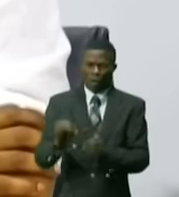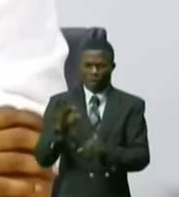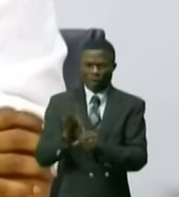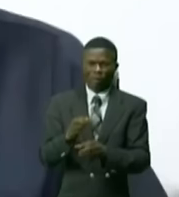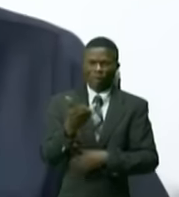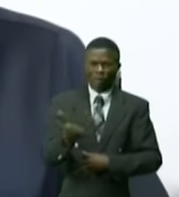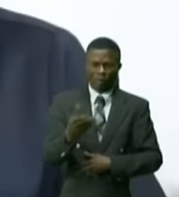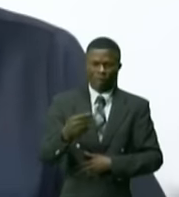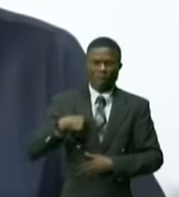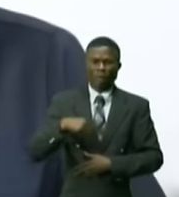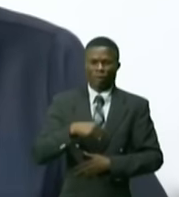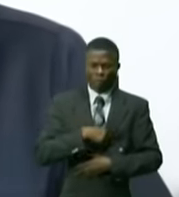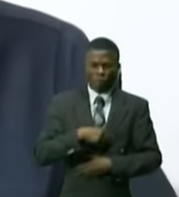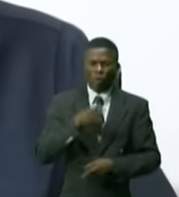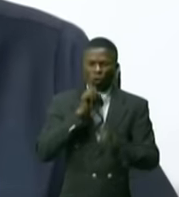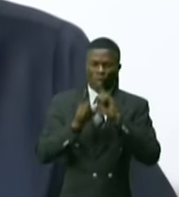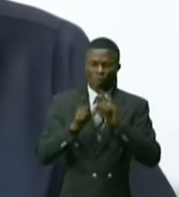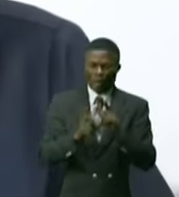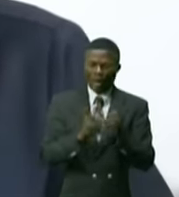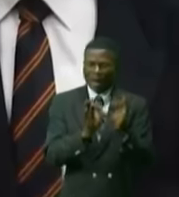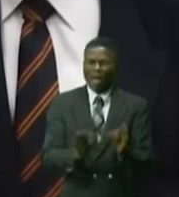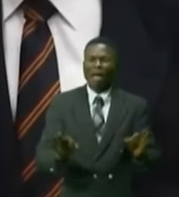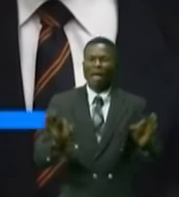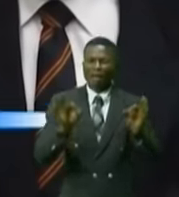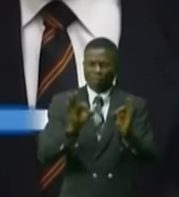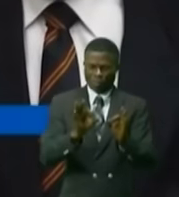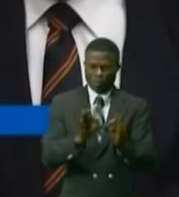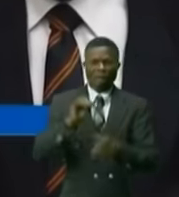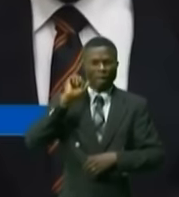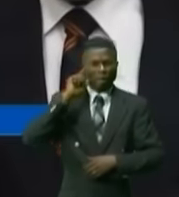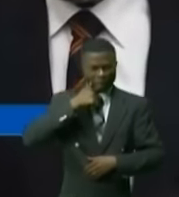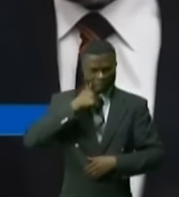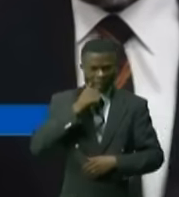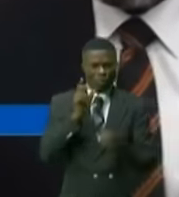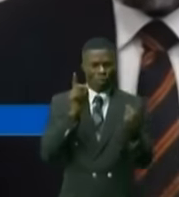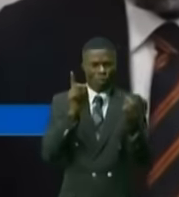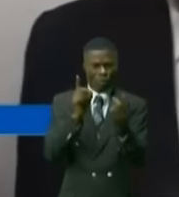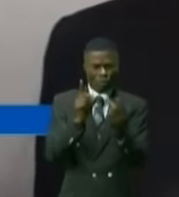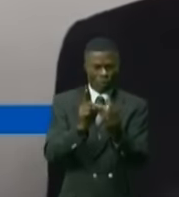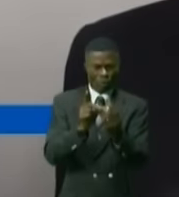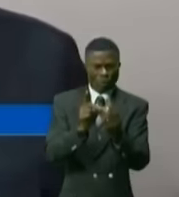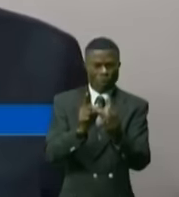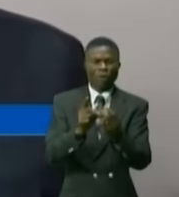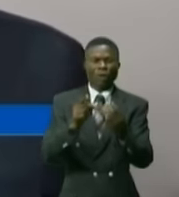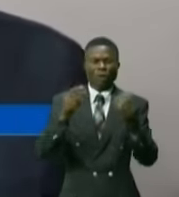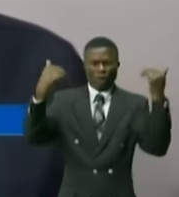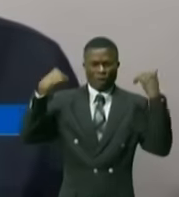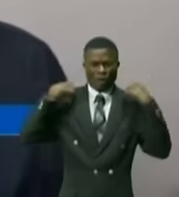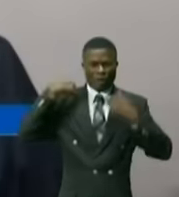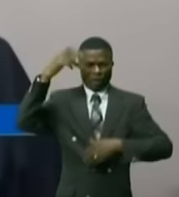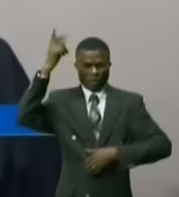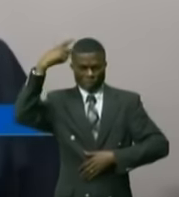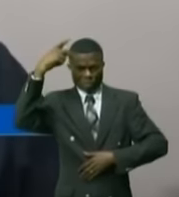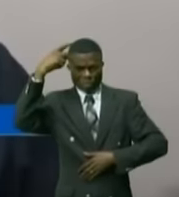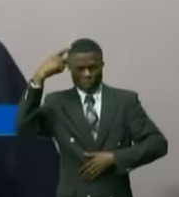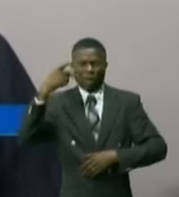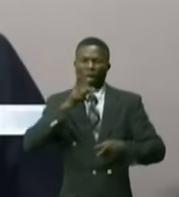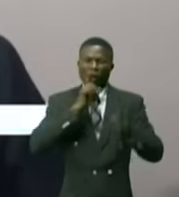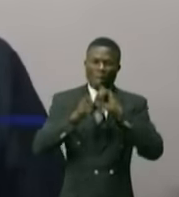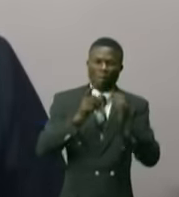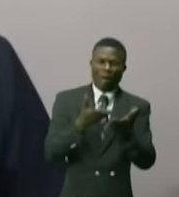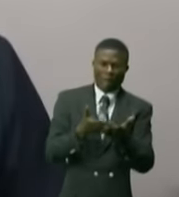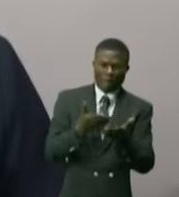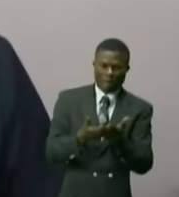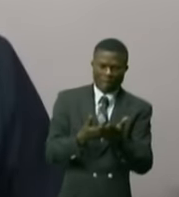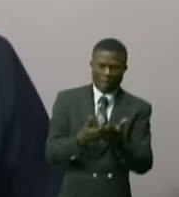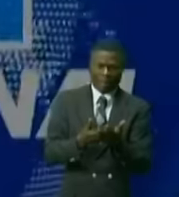Nous avions eu une très belle réunion et demain nous allons rencontrer les leaders politiques. Nous allons discuter avec eux de